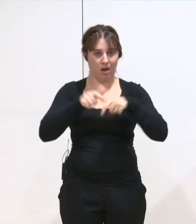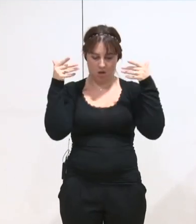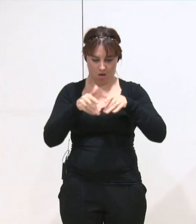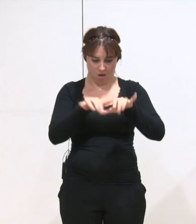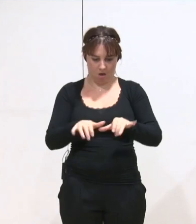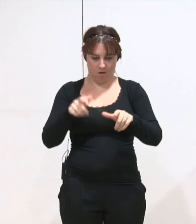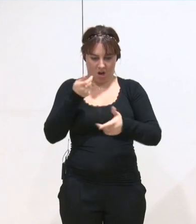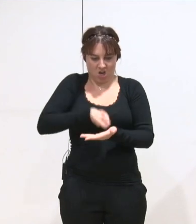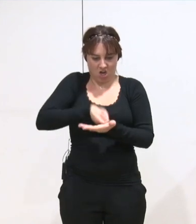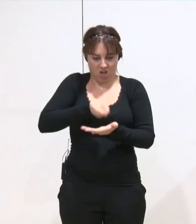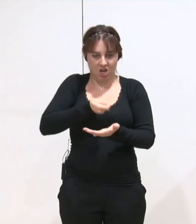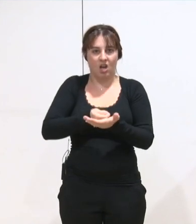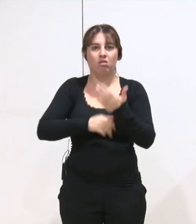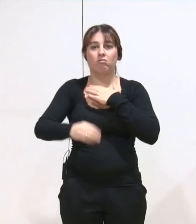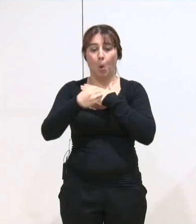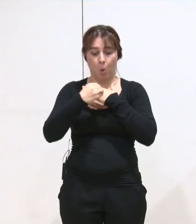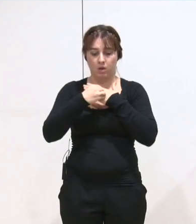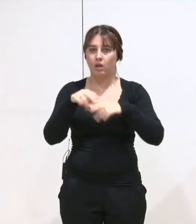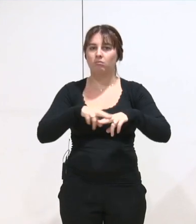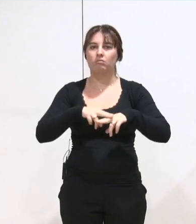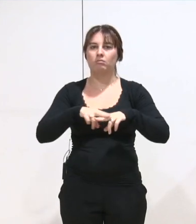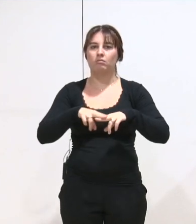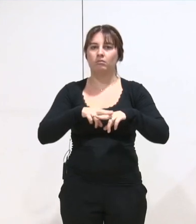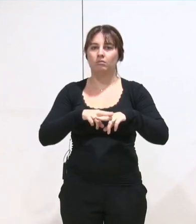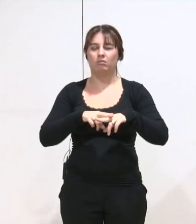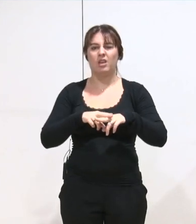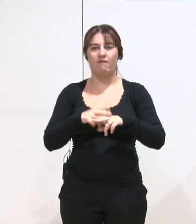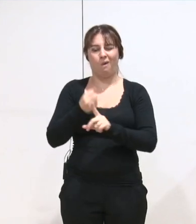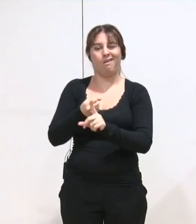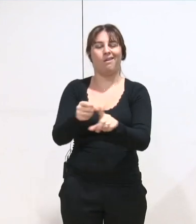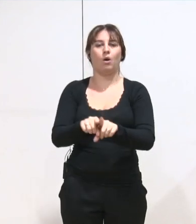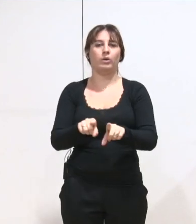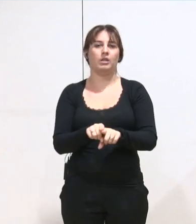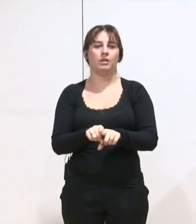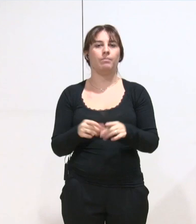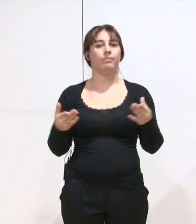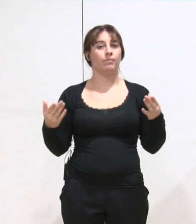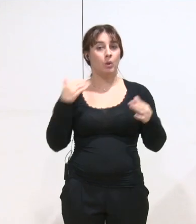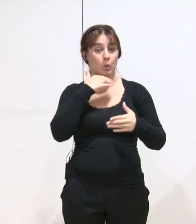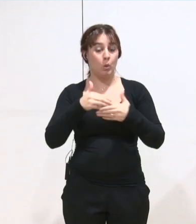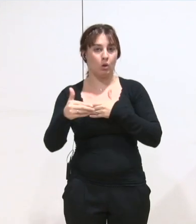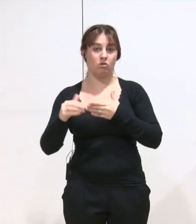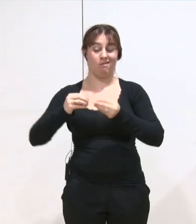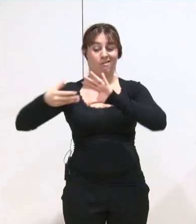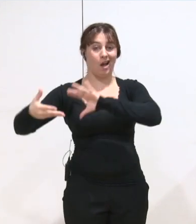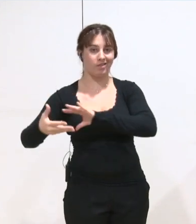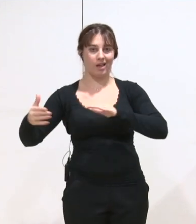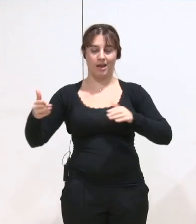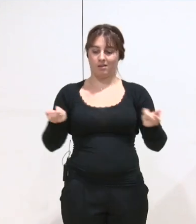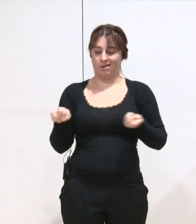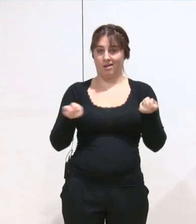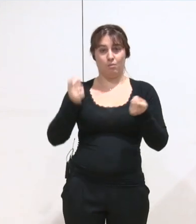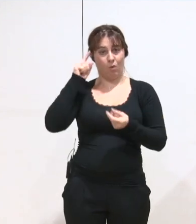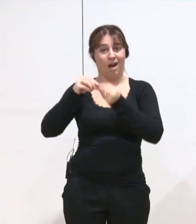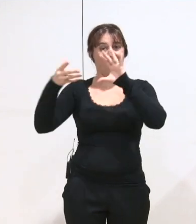également il n'y a pas le conseil. Il est urgent de bâtir des complémentarités avec Internet où le commerce continuera